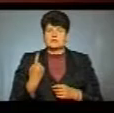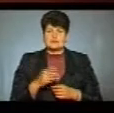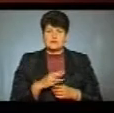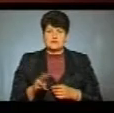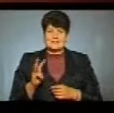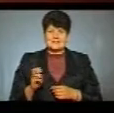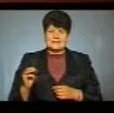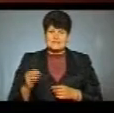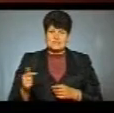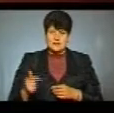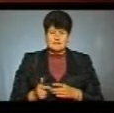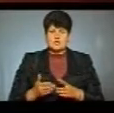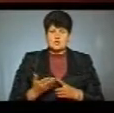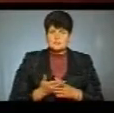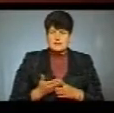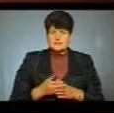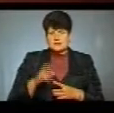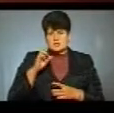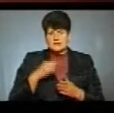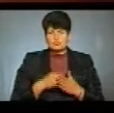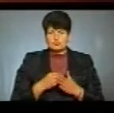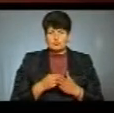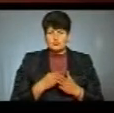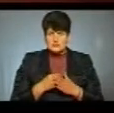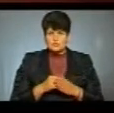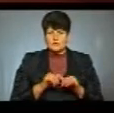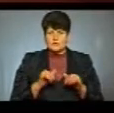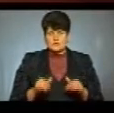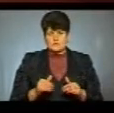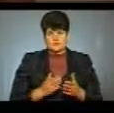тисяч гривень – субвенції з держбюджету на розвиток інфраструктури.